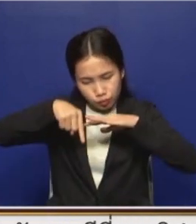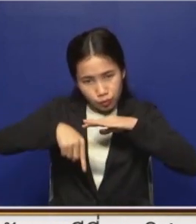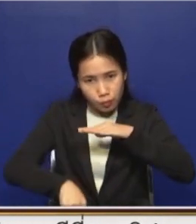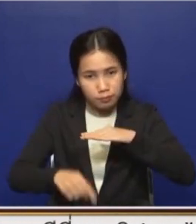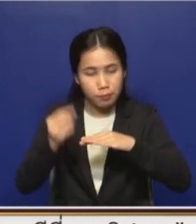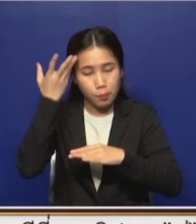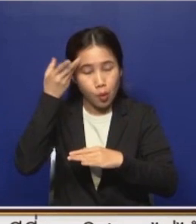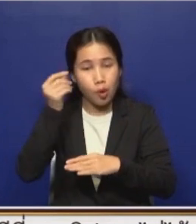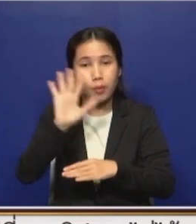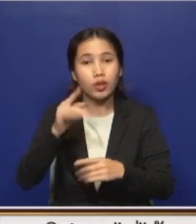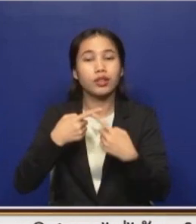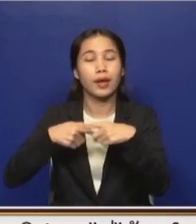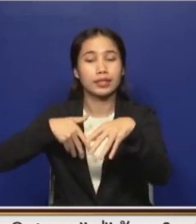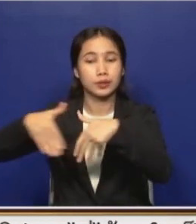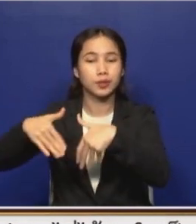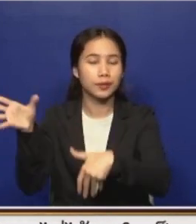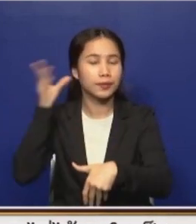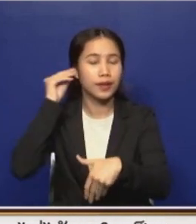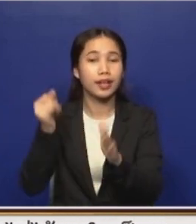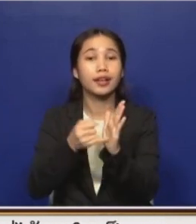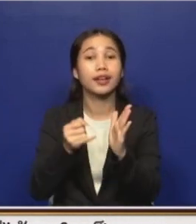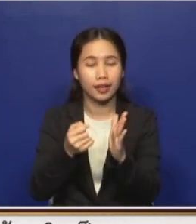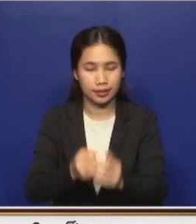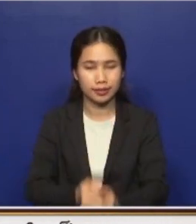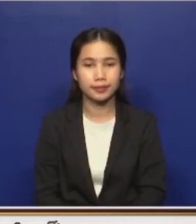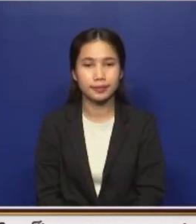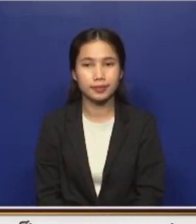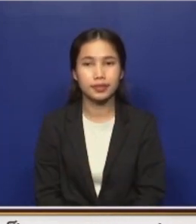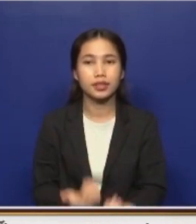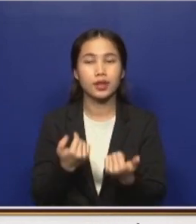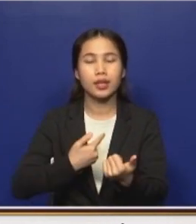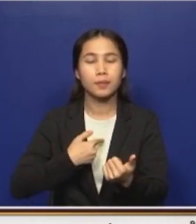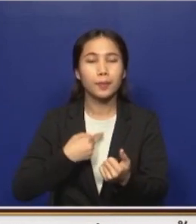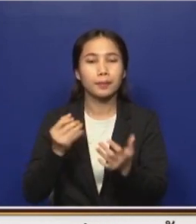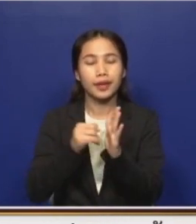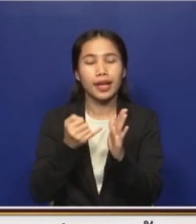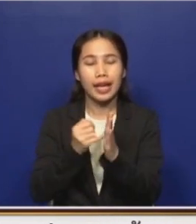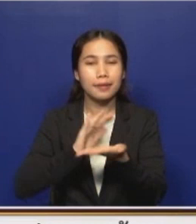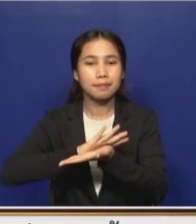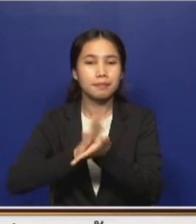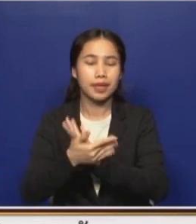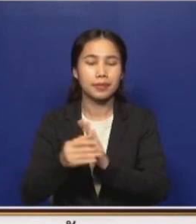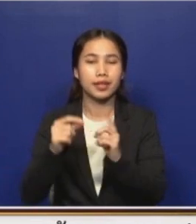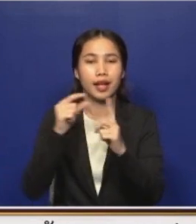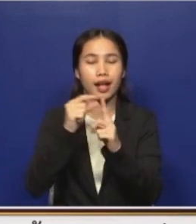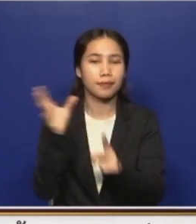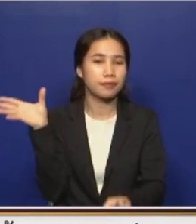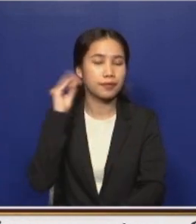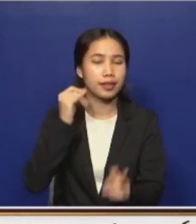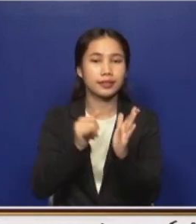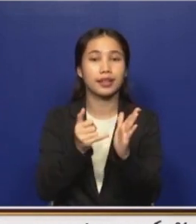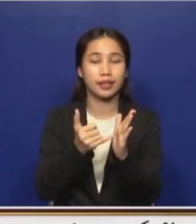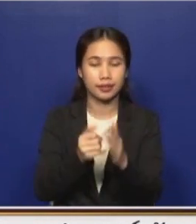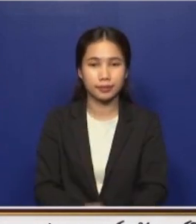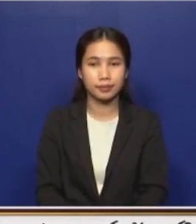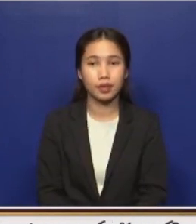ให้ทุเรียนมูซานคิงฮะ10กว่าล้านนะฮะในขณะที่6 7ล้าน7 8ล้านบอกยังรักหมอนท